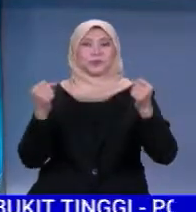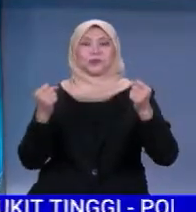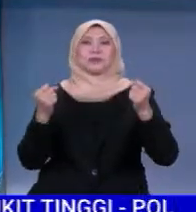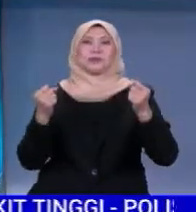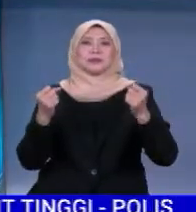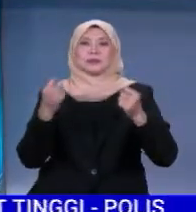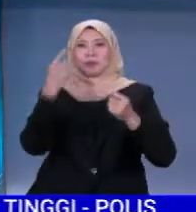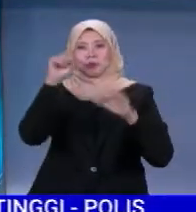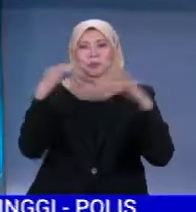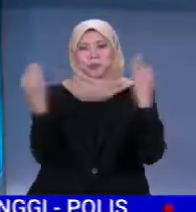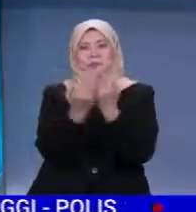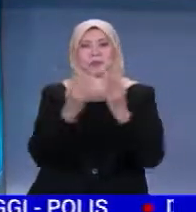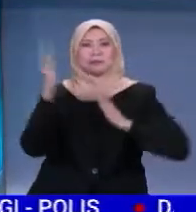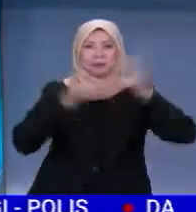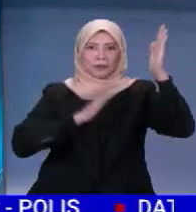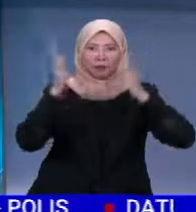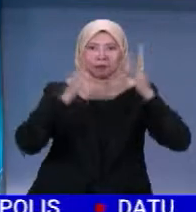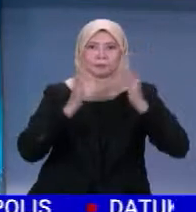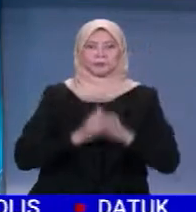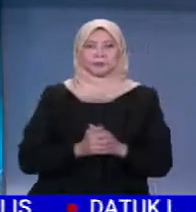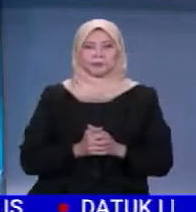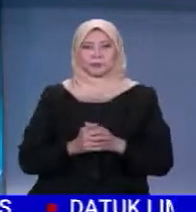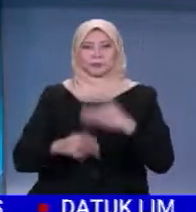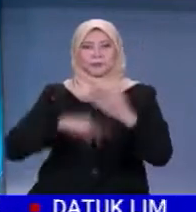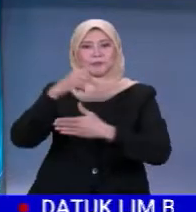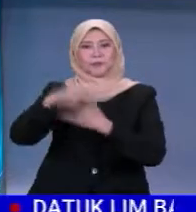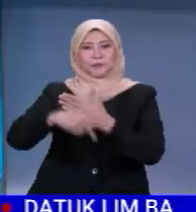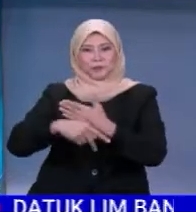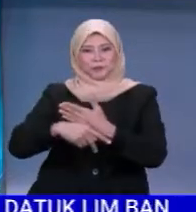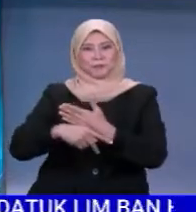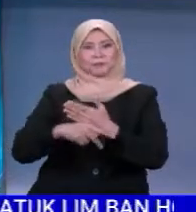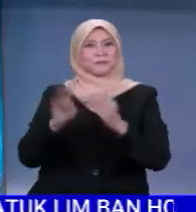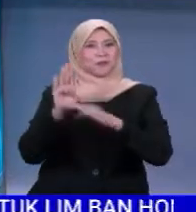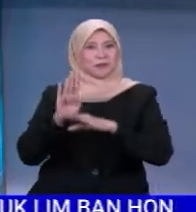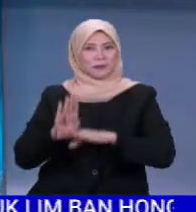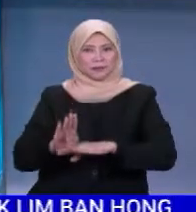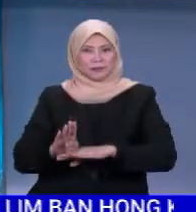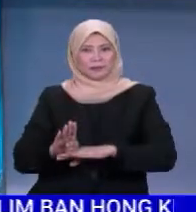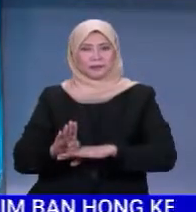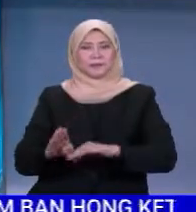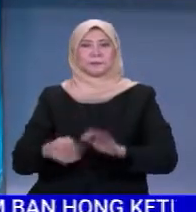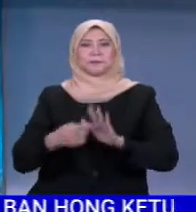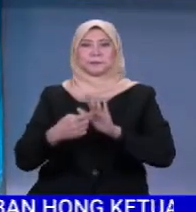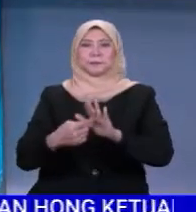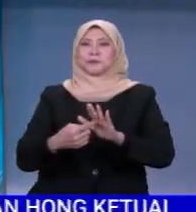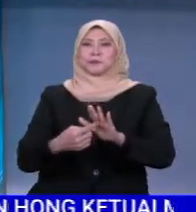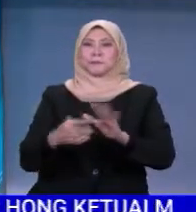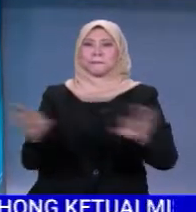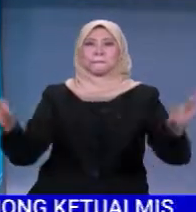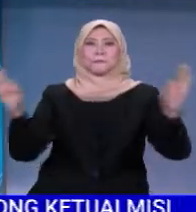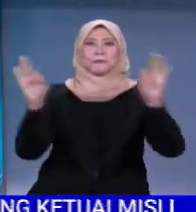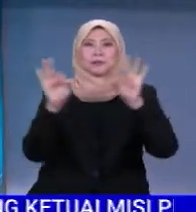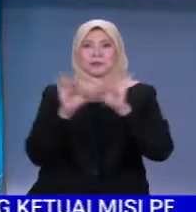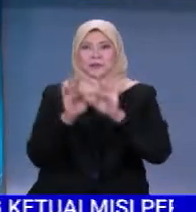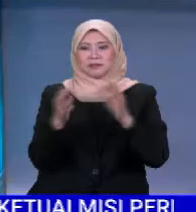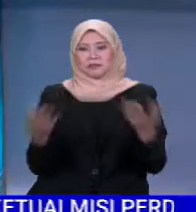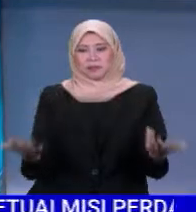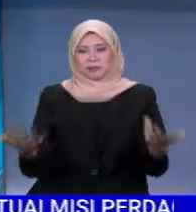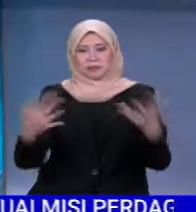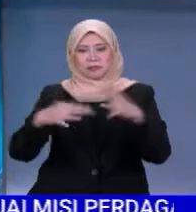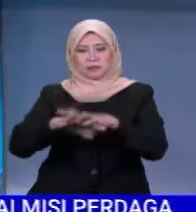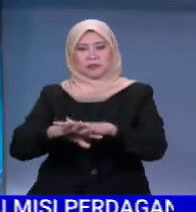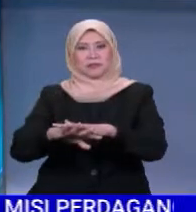perpaduan keluarga Malaysia justeru program silang budaya itu menterjemahkan akan peripentingnya integrasi